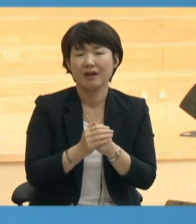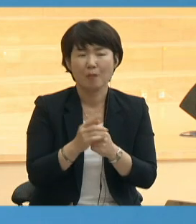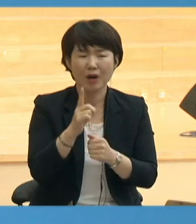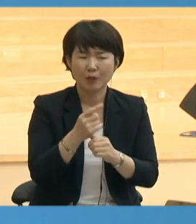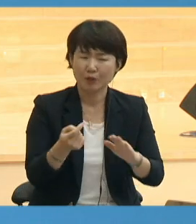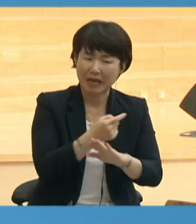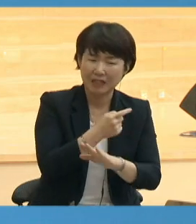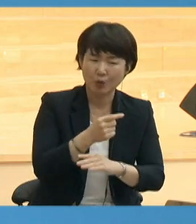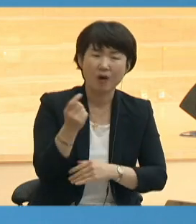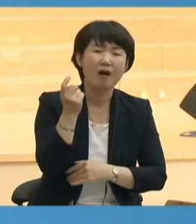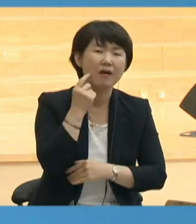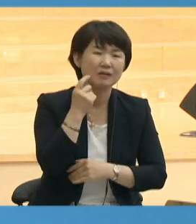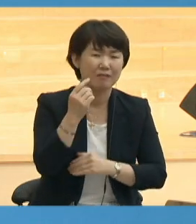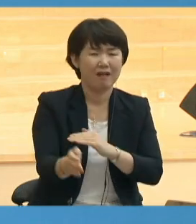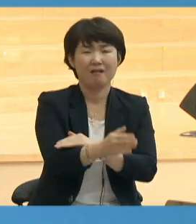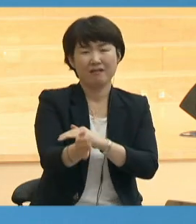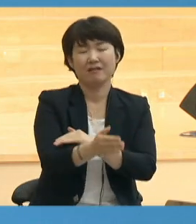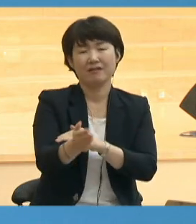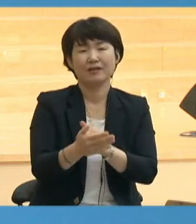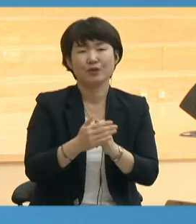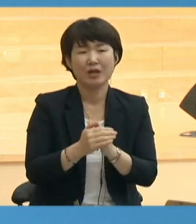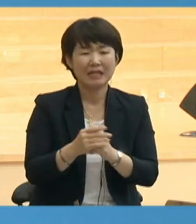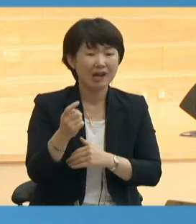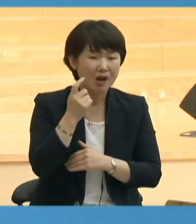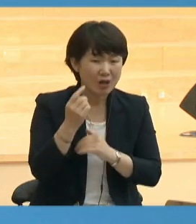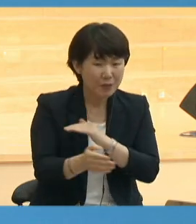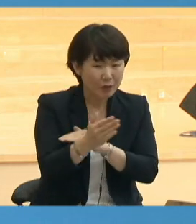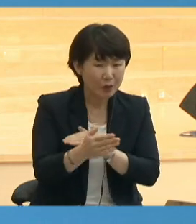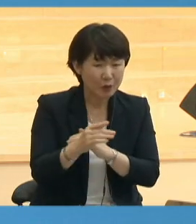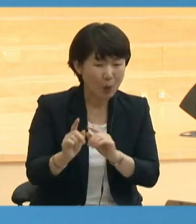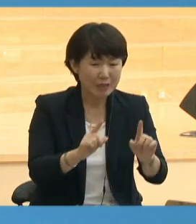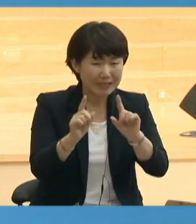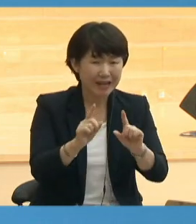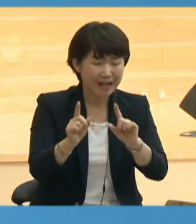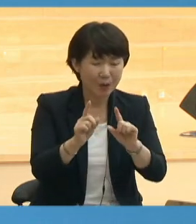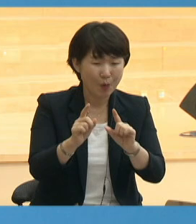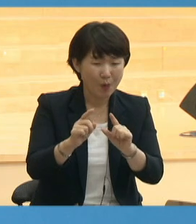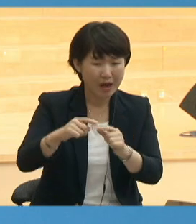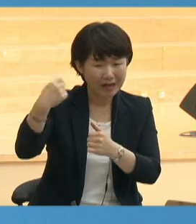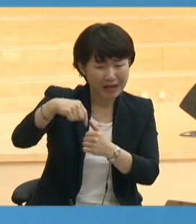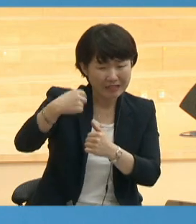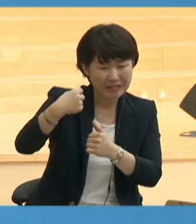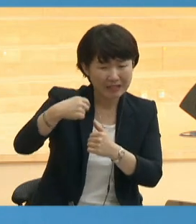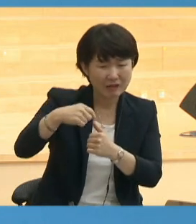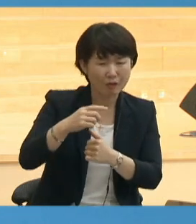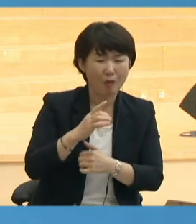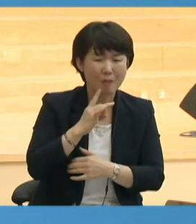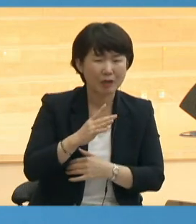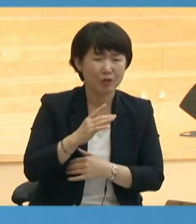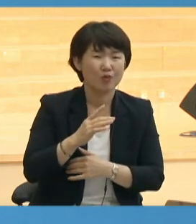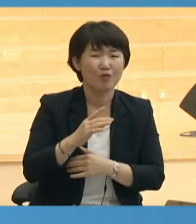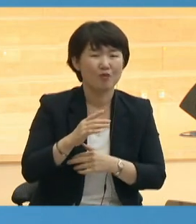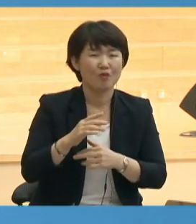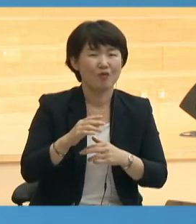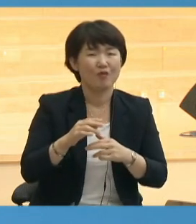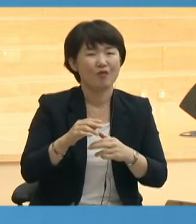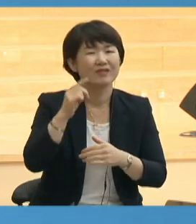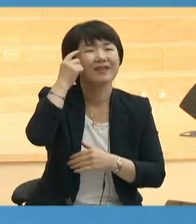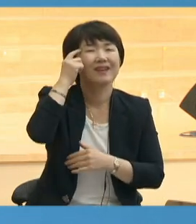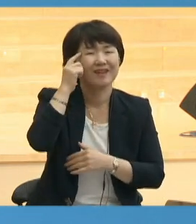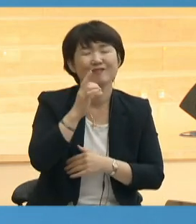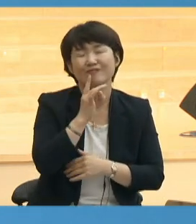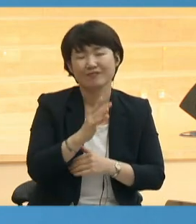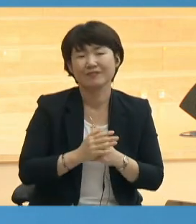위 슨 걸 그 위선으로 살라고 가르치는 걸 밖에 그렇게 들리지 않는 거 그래서 오늘